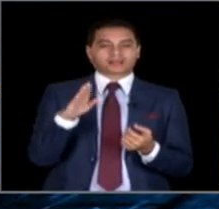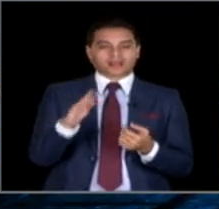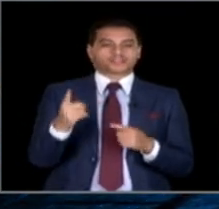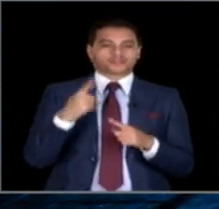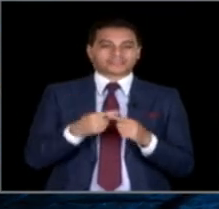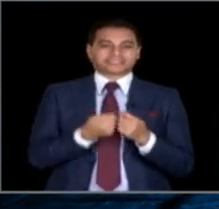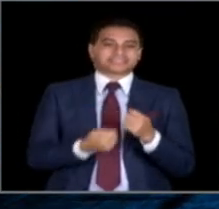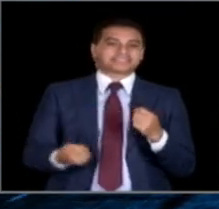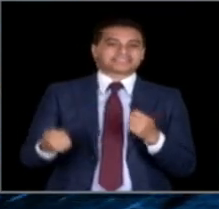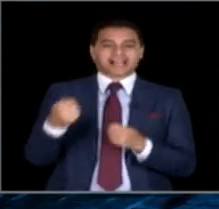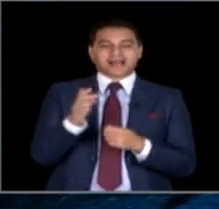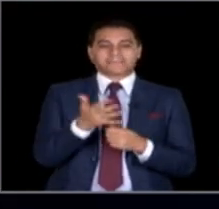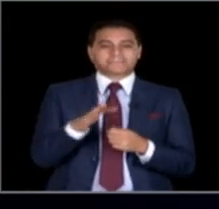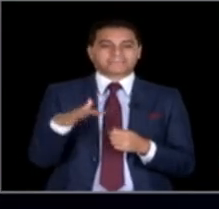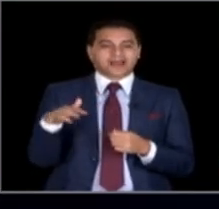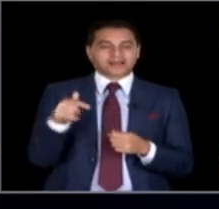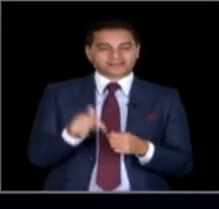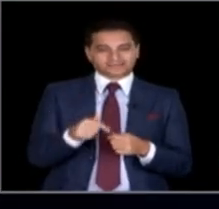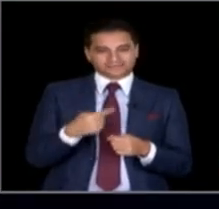وبيزود مدينة عنابة بالماء.